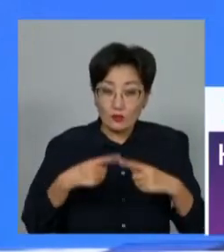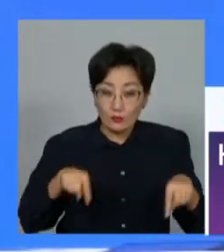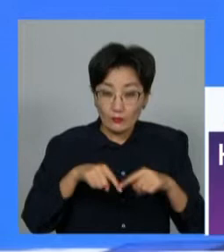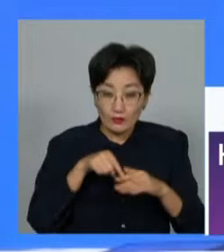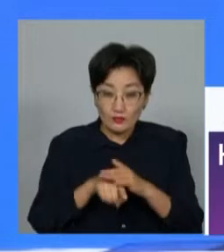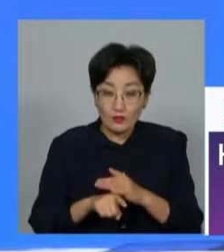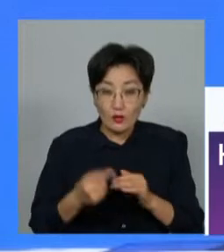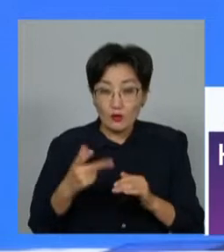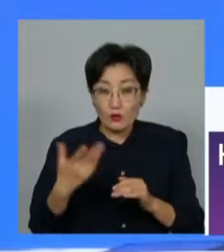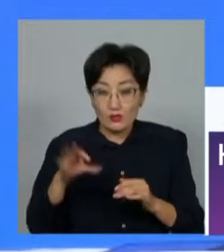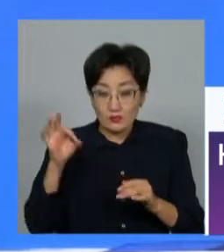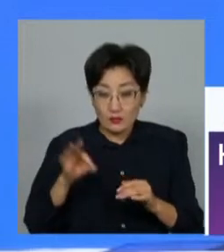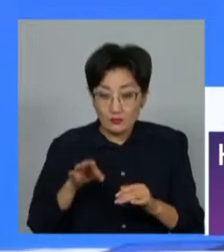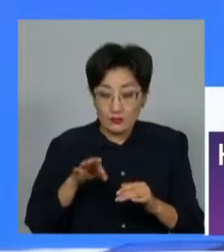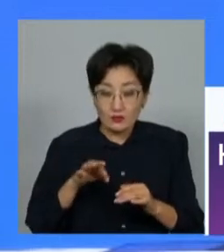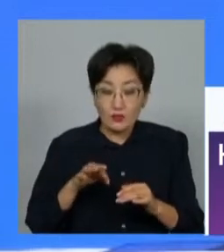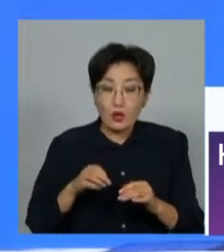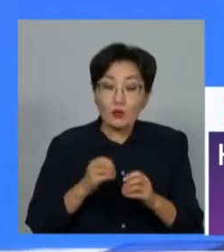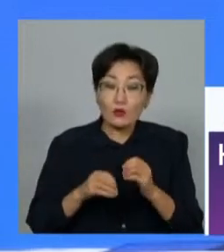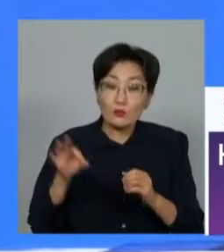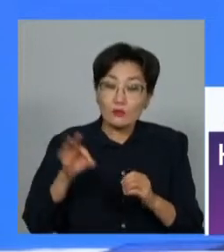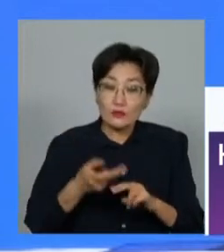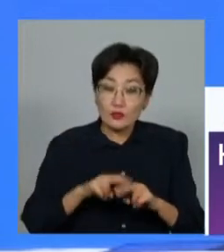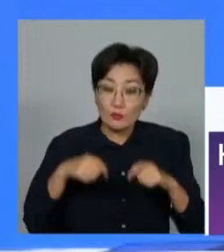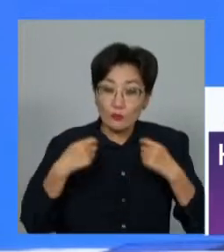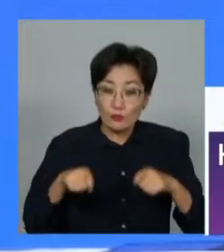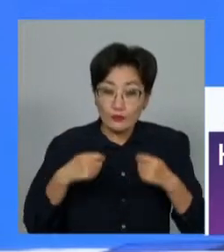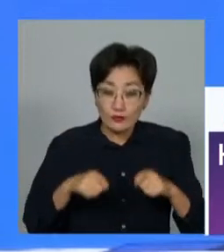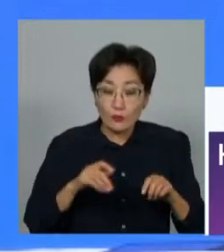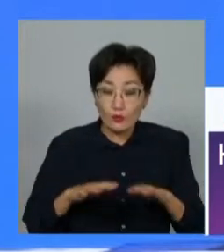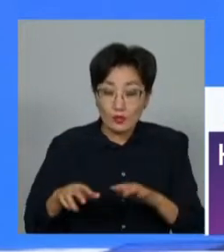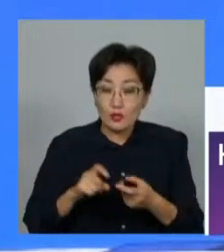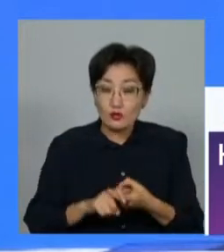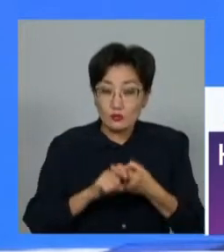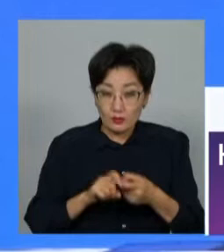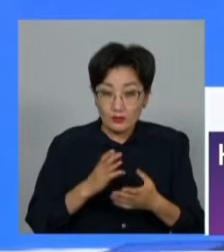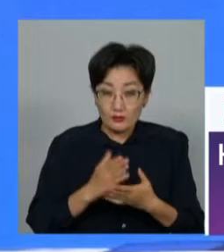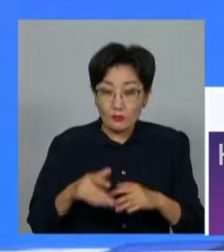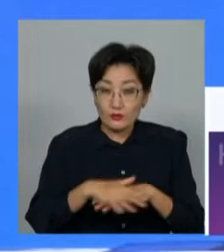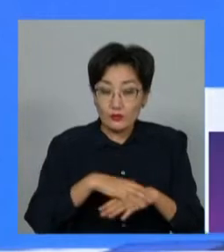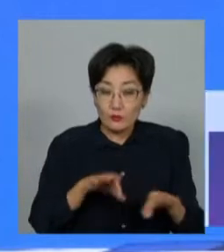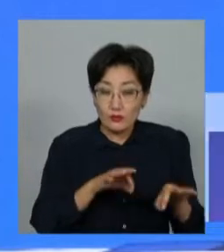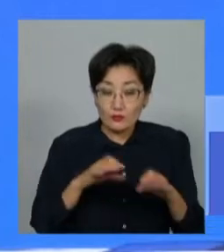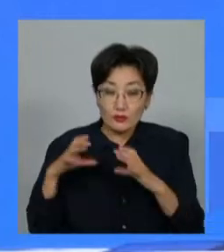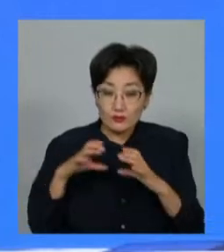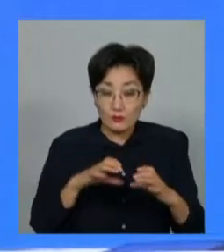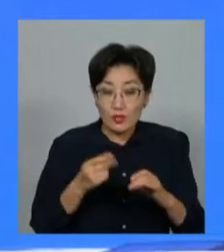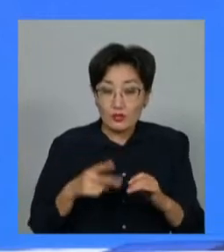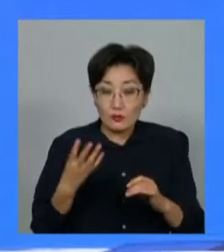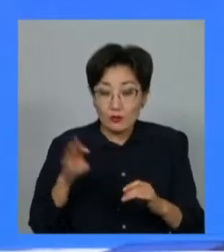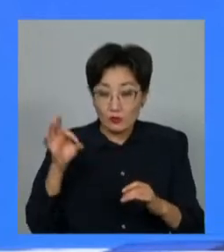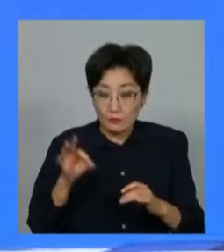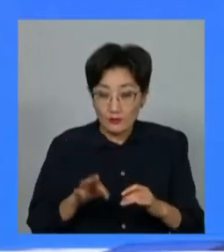олар 35% құрайды, 10% сол базарларда жұқтырып жатыр. Қоғамдық көлікте